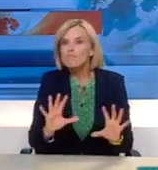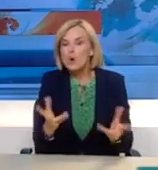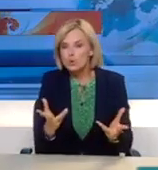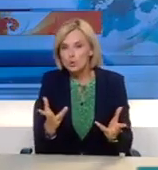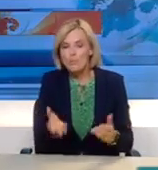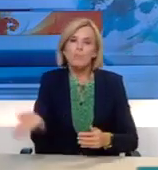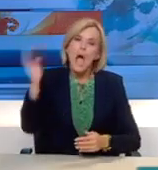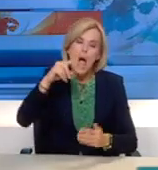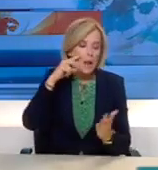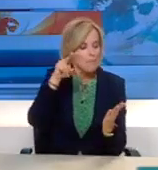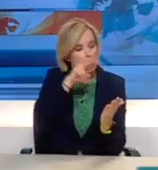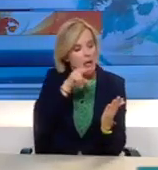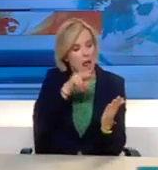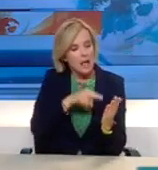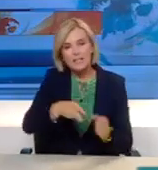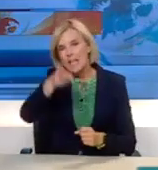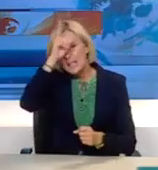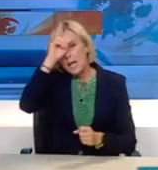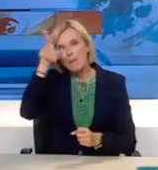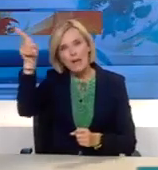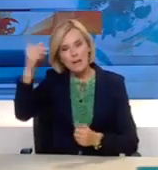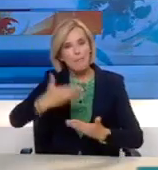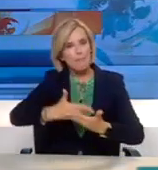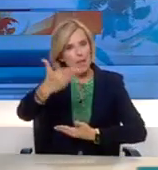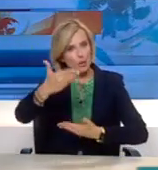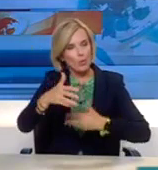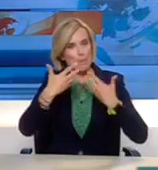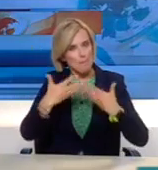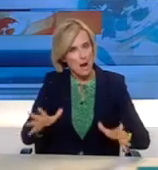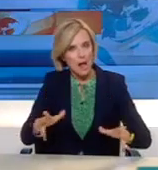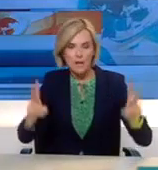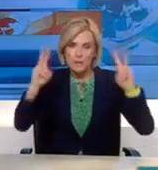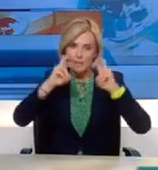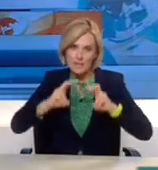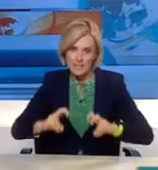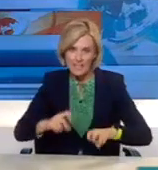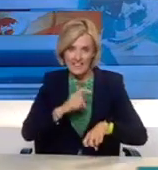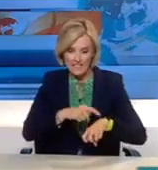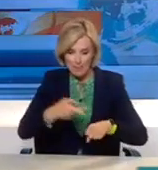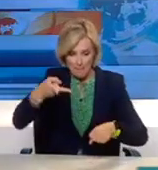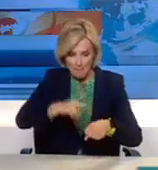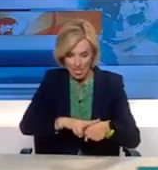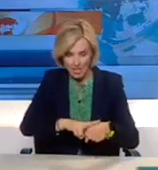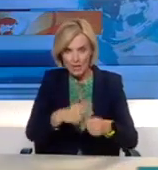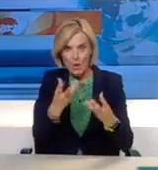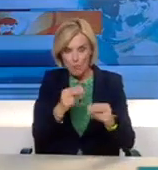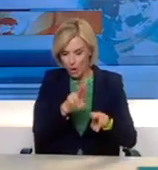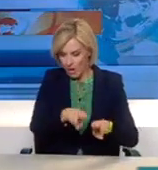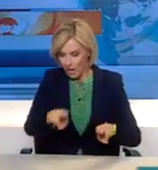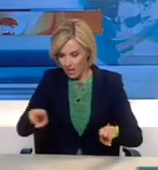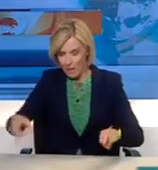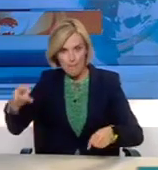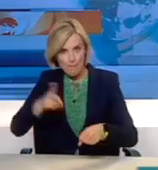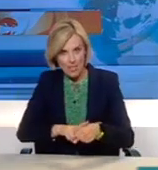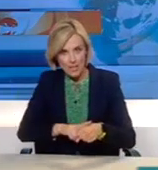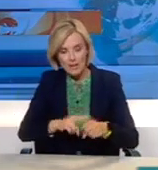Σε μια άλλη μελέτη, πάλι από τη Γερμανία, που δημοσιεύθηκε στο περιοδικό JAMA, αναλύθηκαν μετά θάνατον τα ιστορικά ευρήματα των περιπτώσεων ασθενών που απεβίωσαν